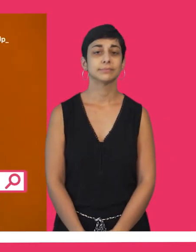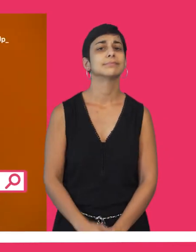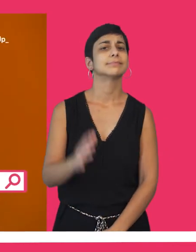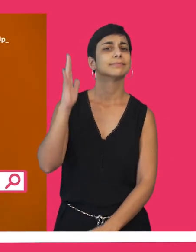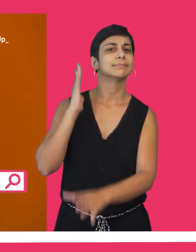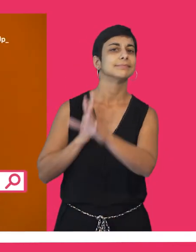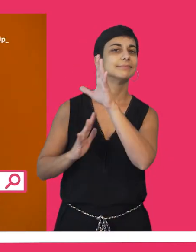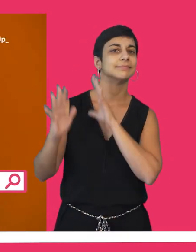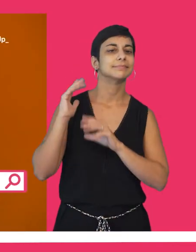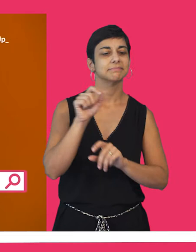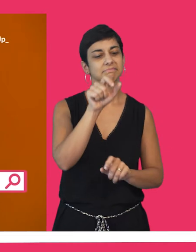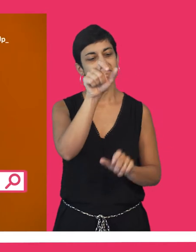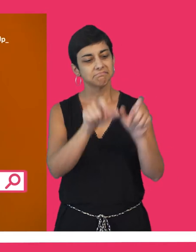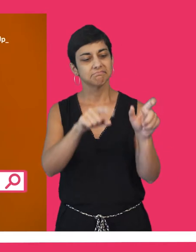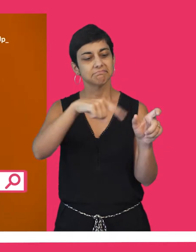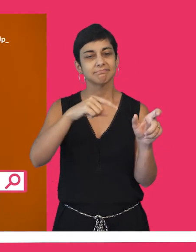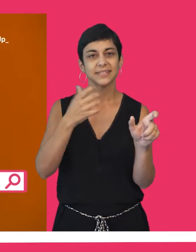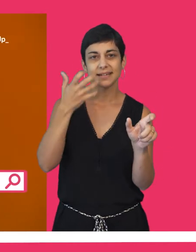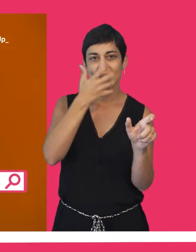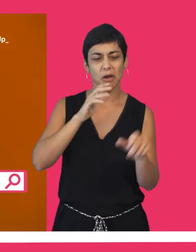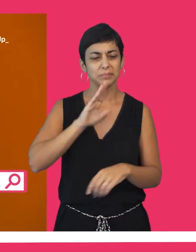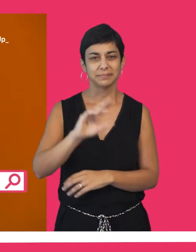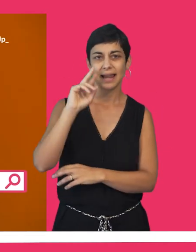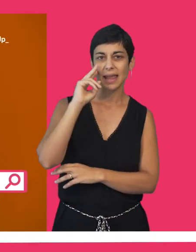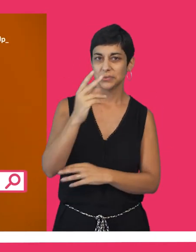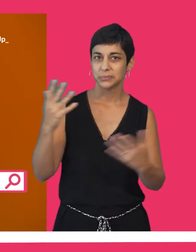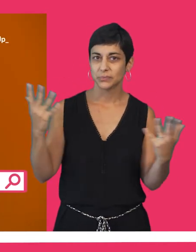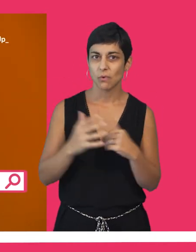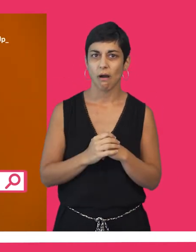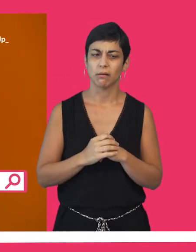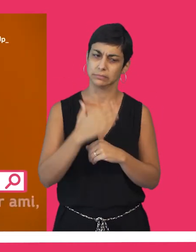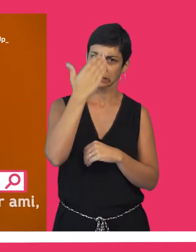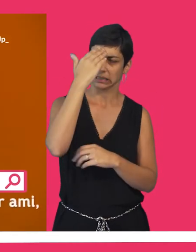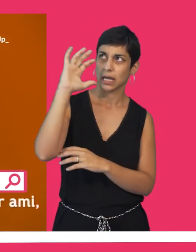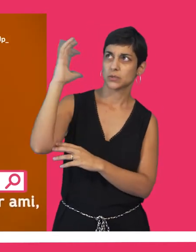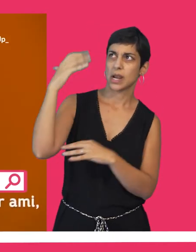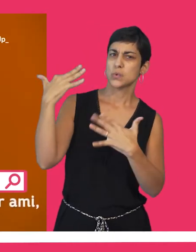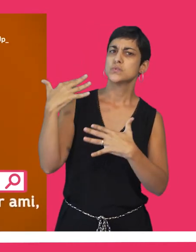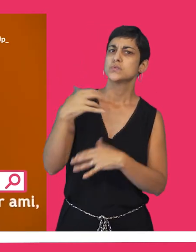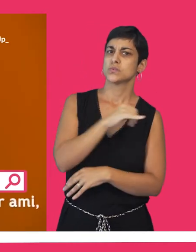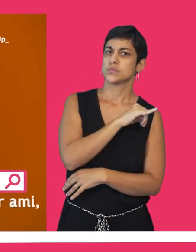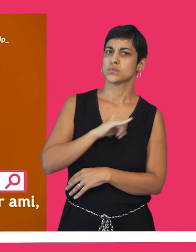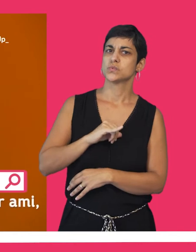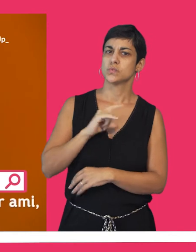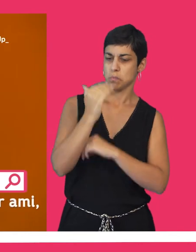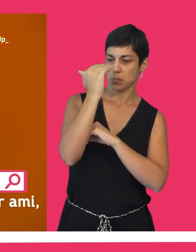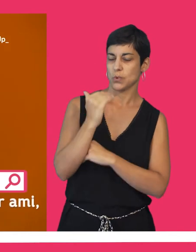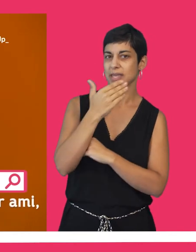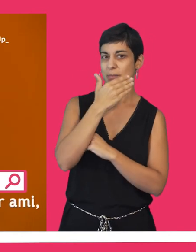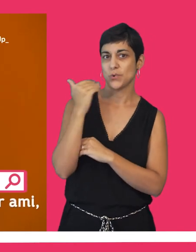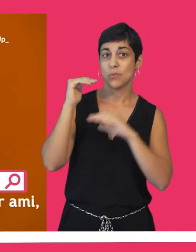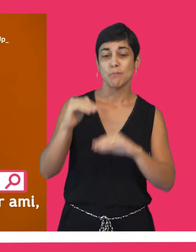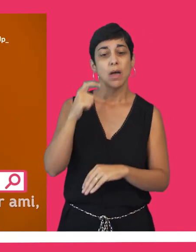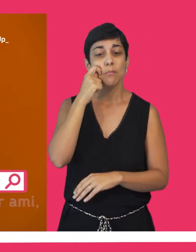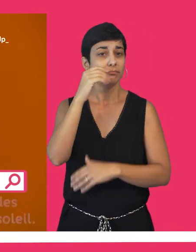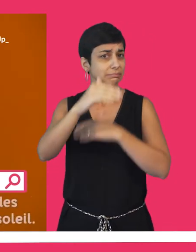Dans le passé, les créoles avaient pour habitude de se protéger du soleil. Ils savaient qu'ils n'étaient pas forcément leur ami, même pour les